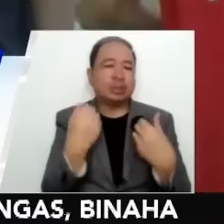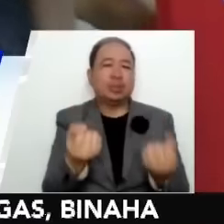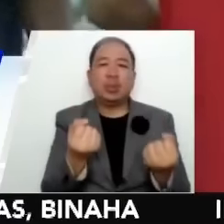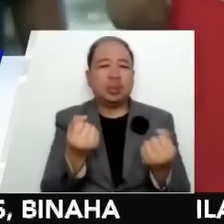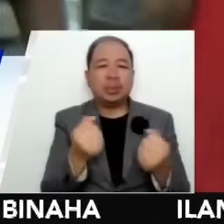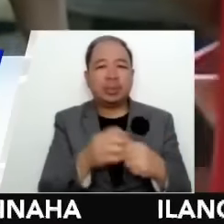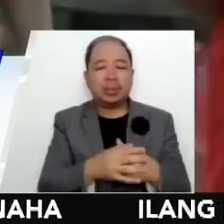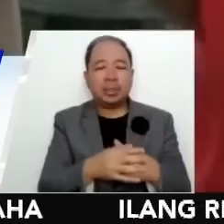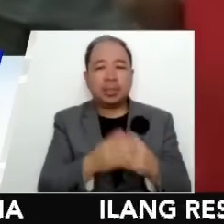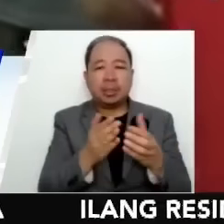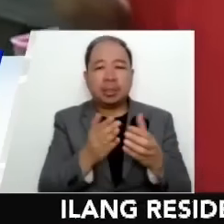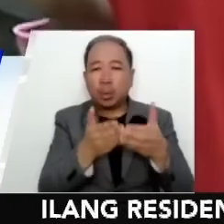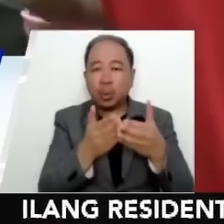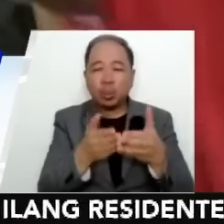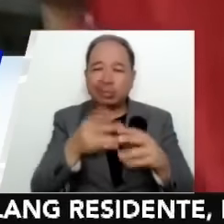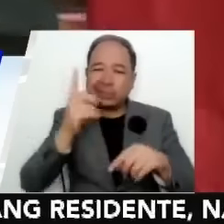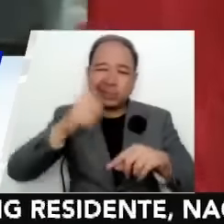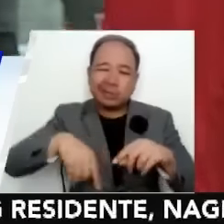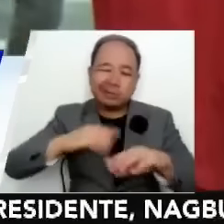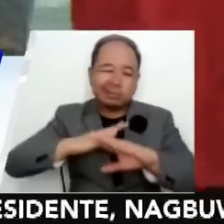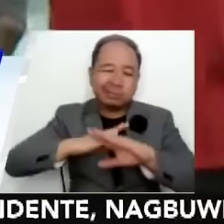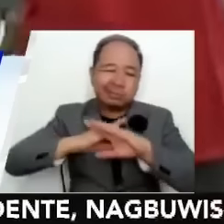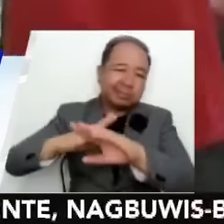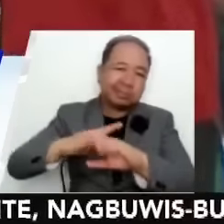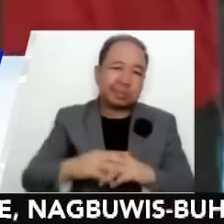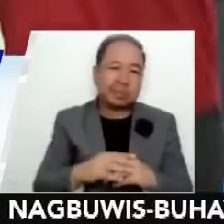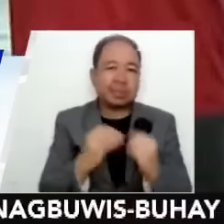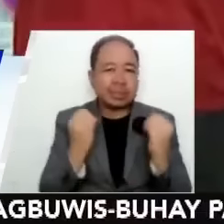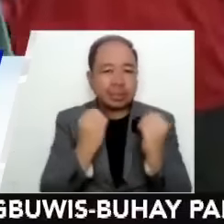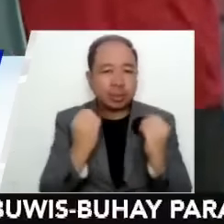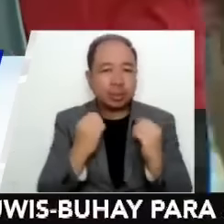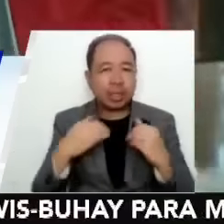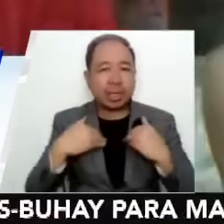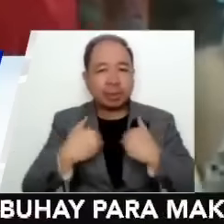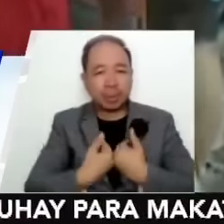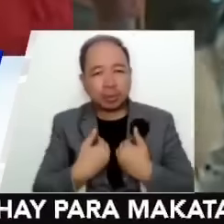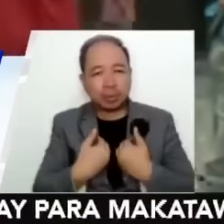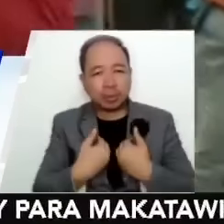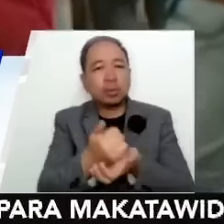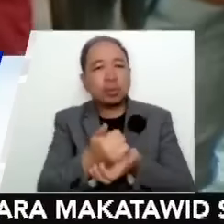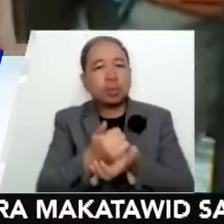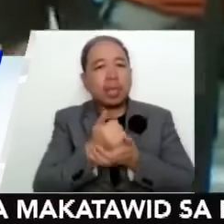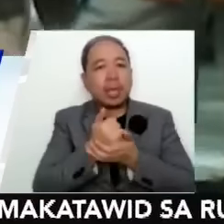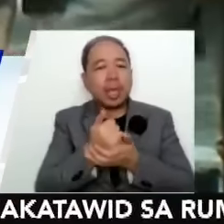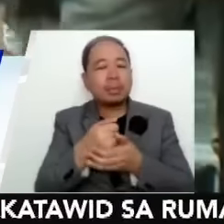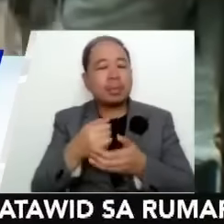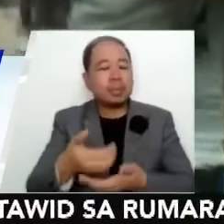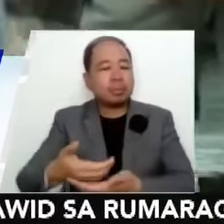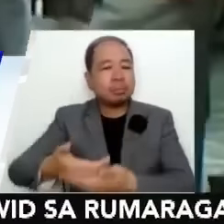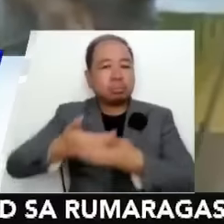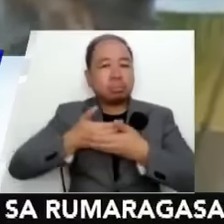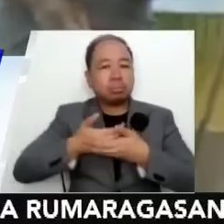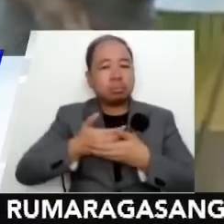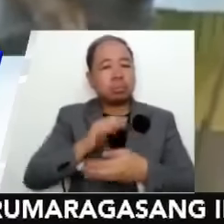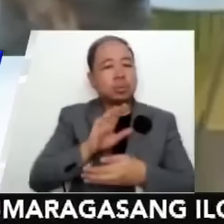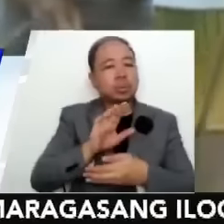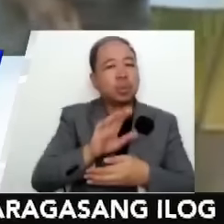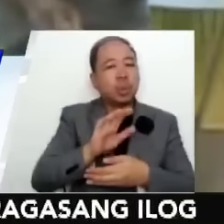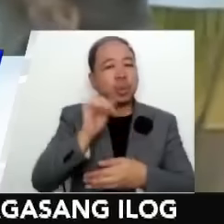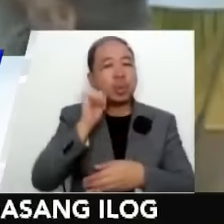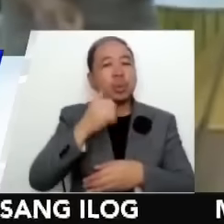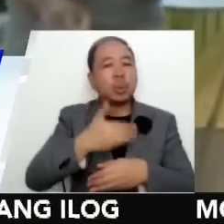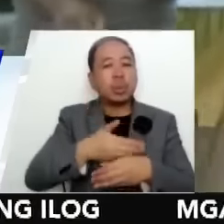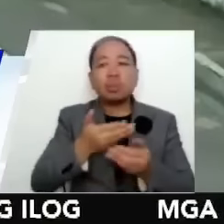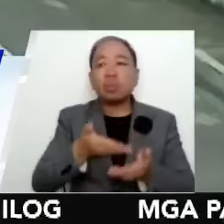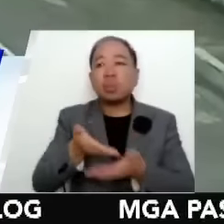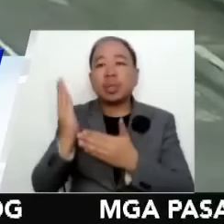bangka. Giniginaw at pagod na si Eden, kaya tinulungan na namin siyang kargahin si Sofia tungo sa mas tuyong lugar. Ang mataas